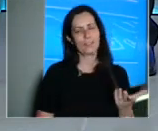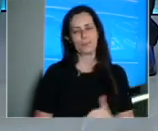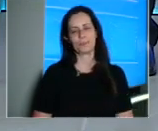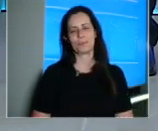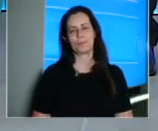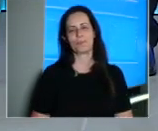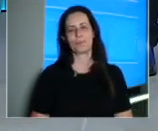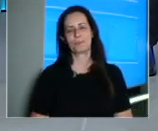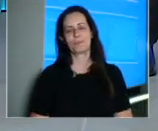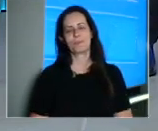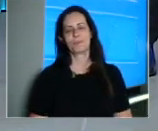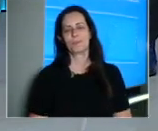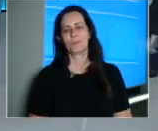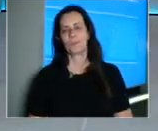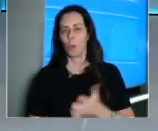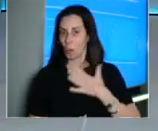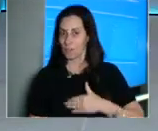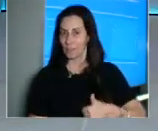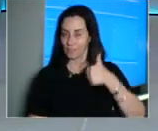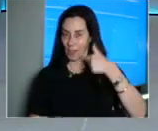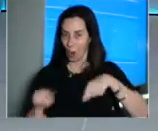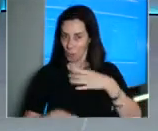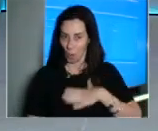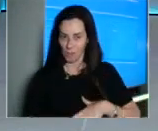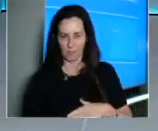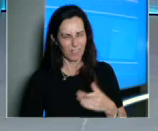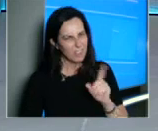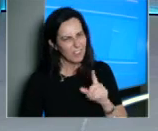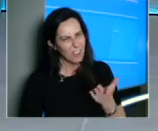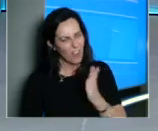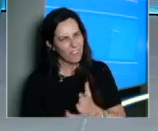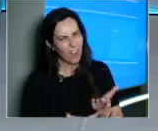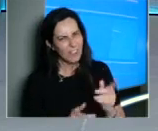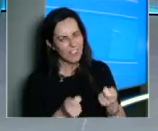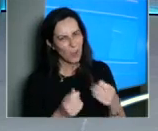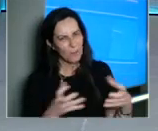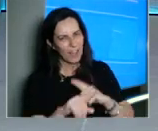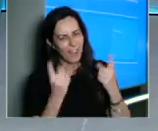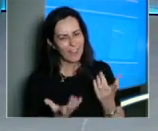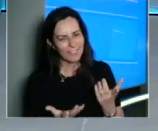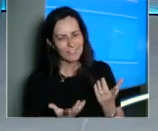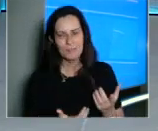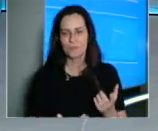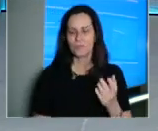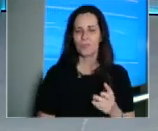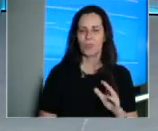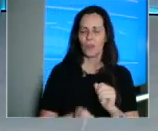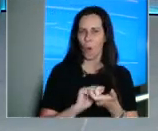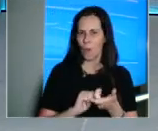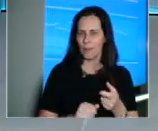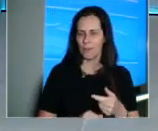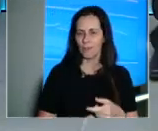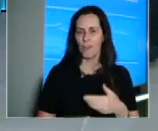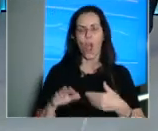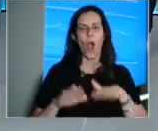אלו ברכות התגשמו. אולי להיות שר חוץ, עידן. איזה תיק, שר חוץ, זה לא מכור כבר למפלגה אחרת בקואליציה? זה כנראה מכור. או לישראל כץ?